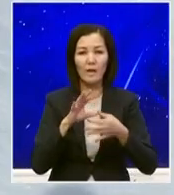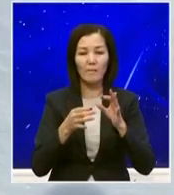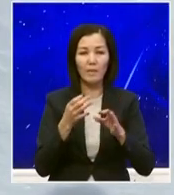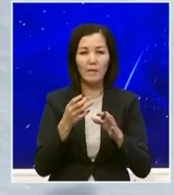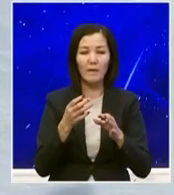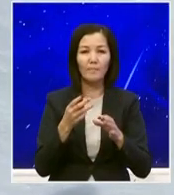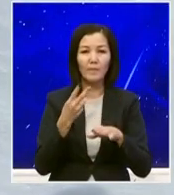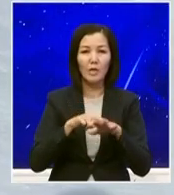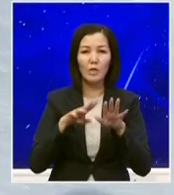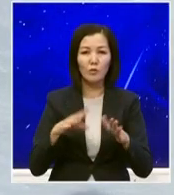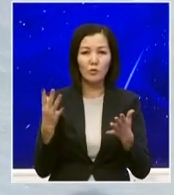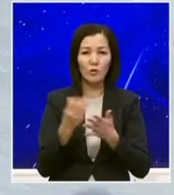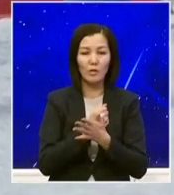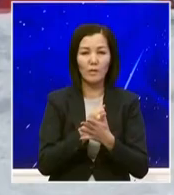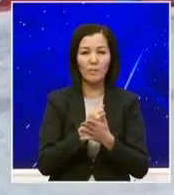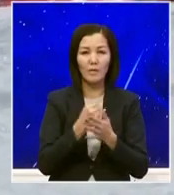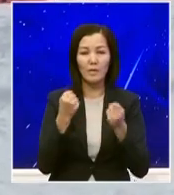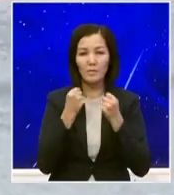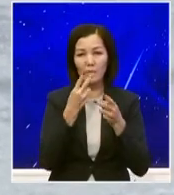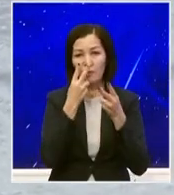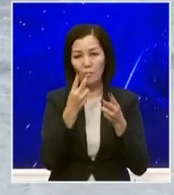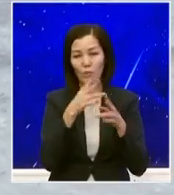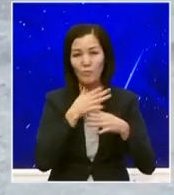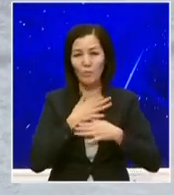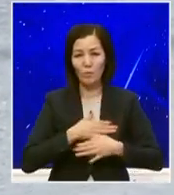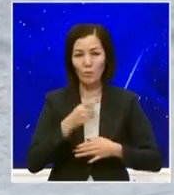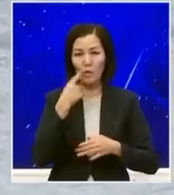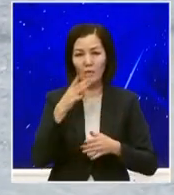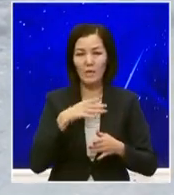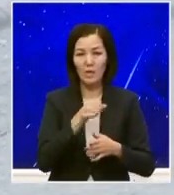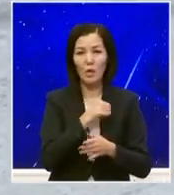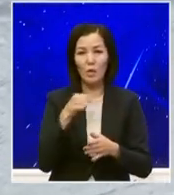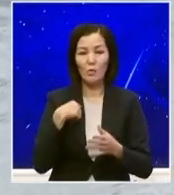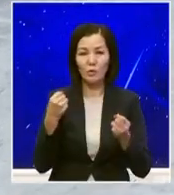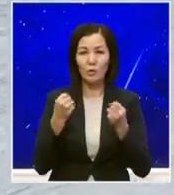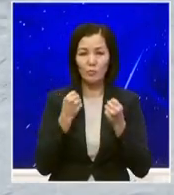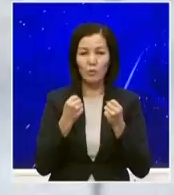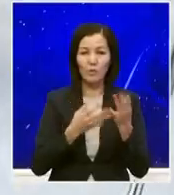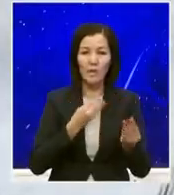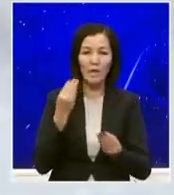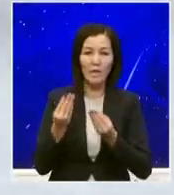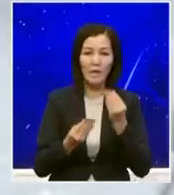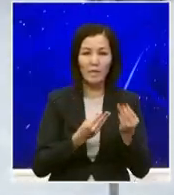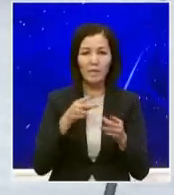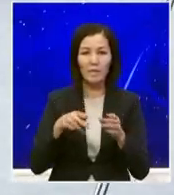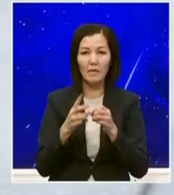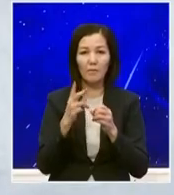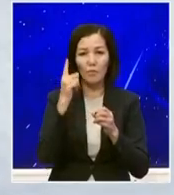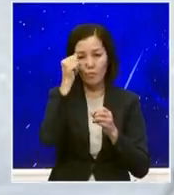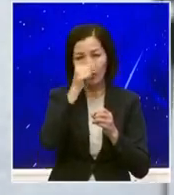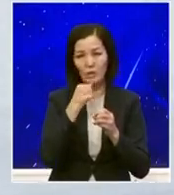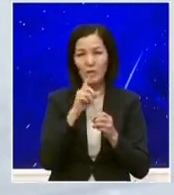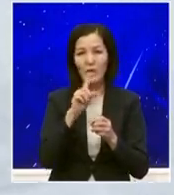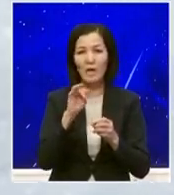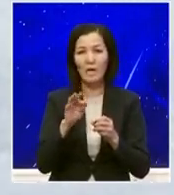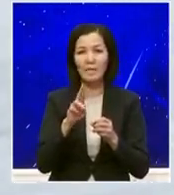жүлдегері ізбасарларының аяқ алысын қарап, көңілі толатындығын айтады. Өзі де осы спорт алаңында 2011 жылы өткен